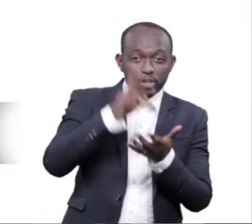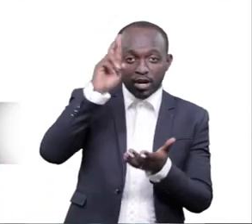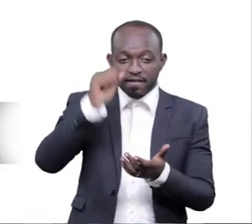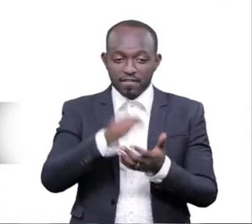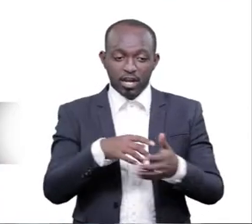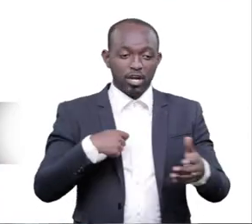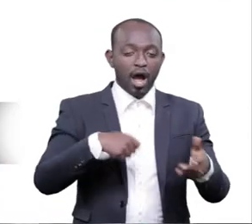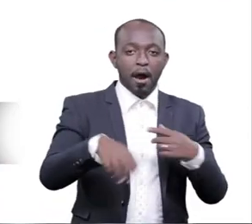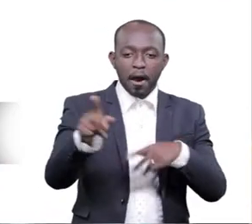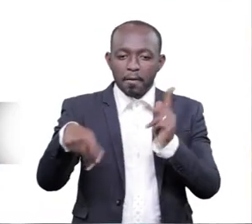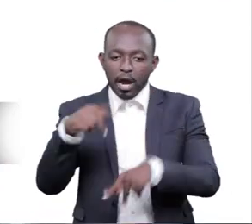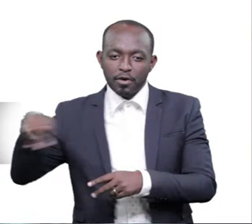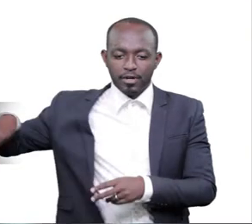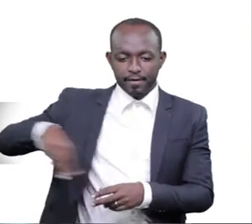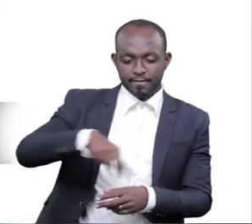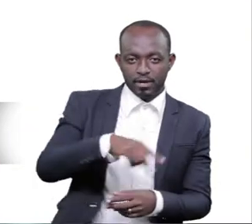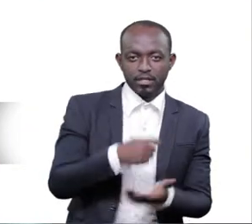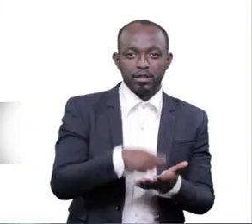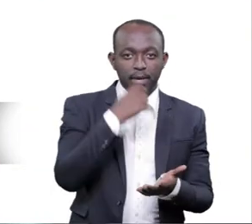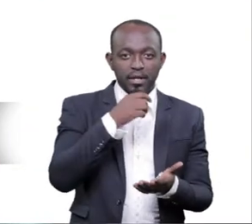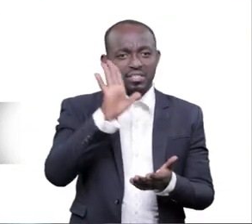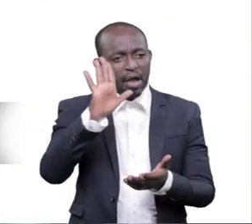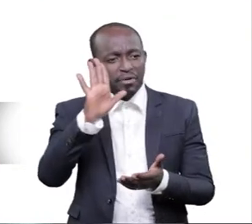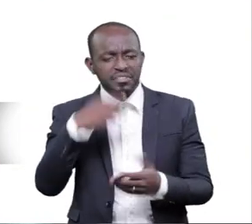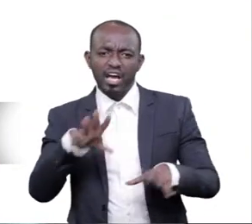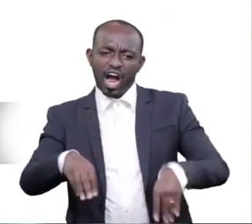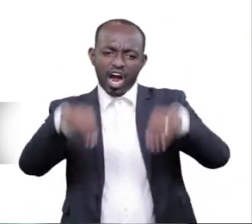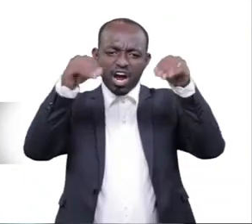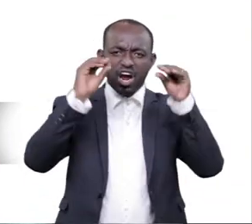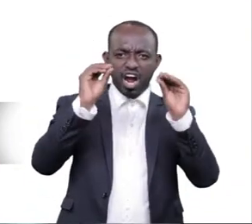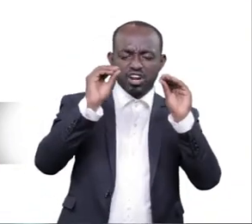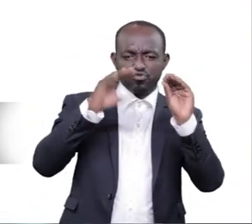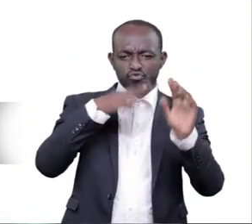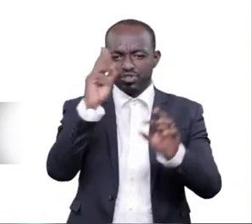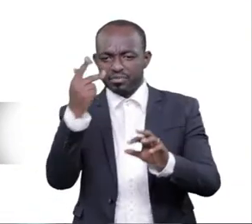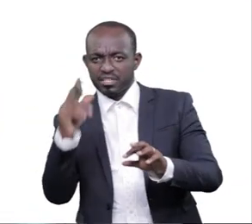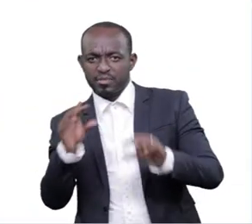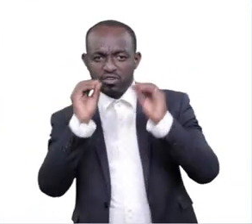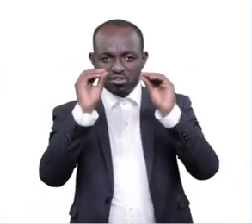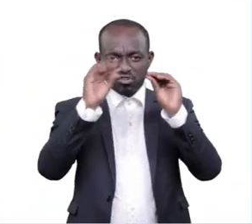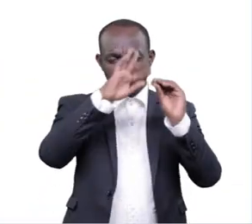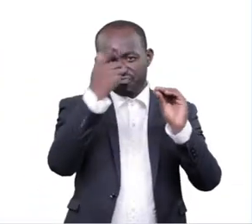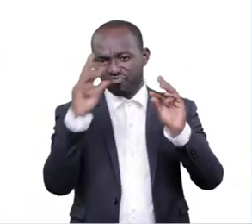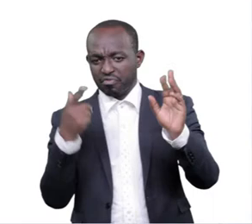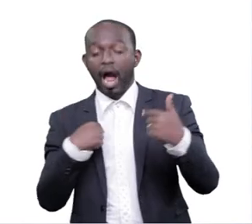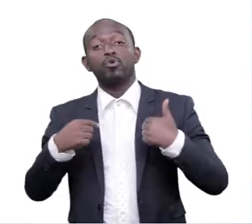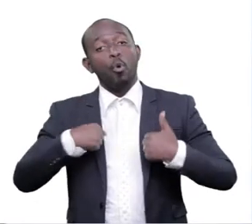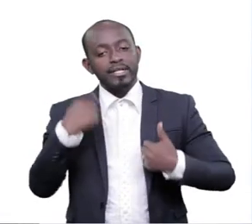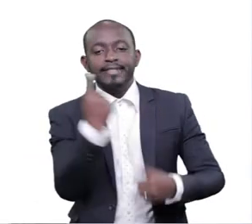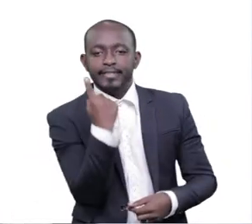nshobora no gukora nk'akantu ka butike nkagakora ariko hari akanjye ku giti cyane